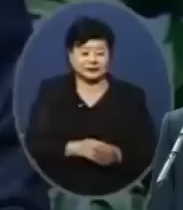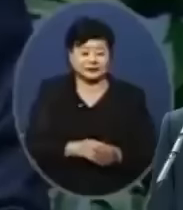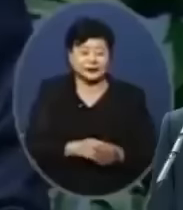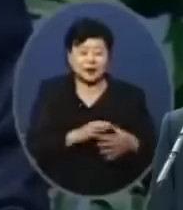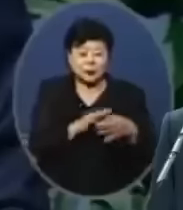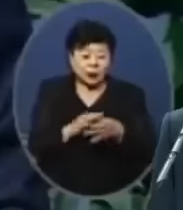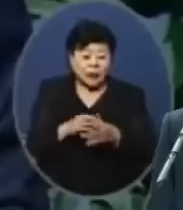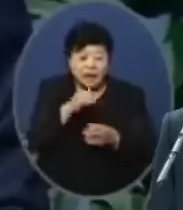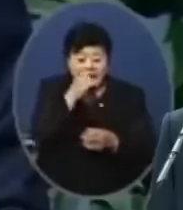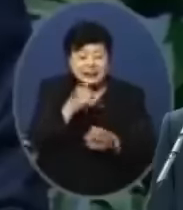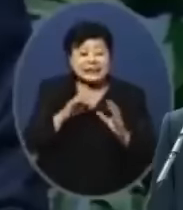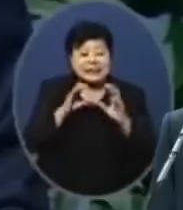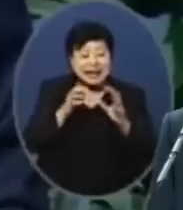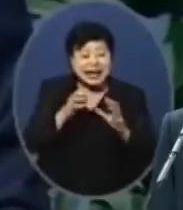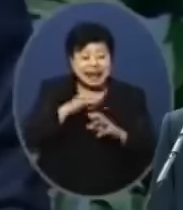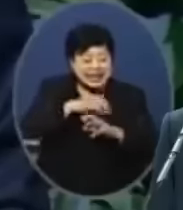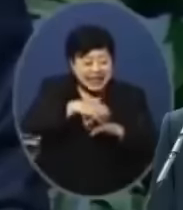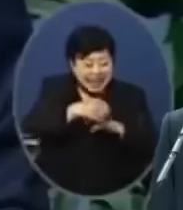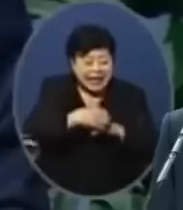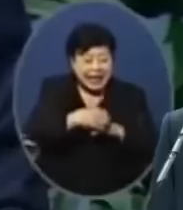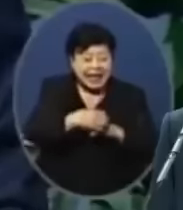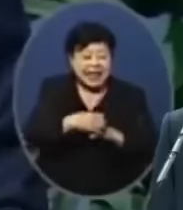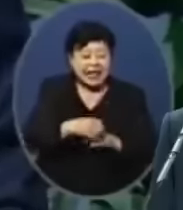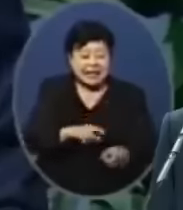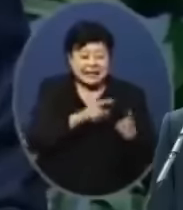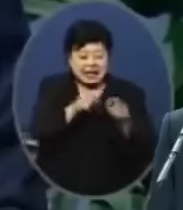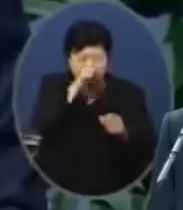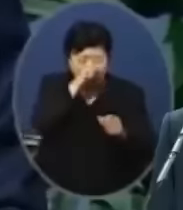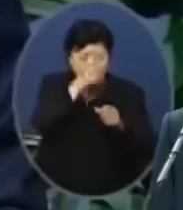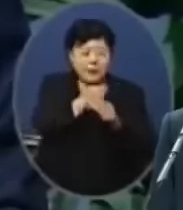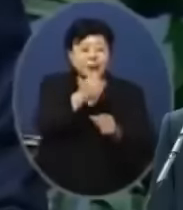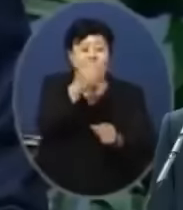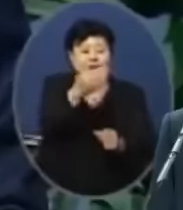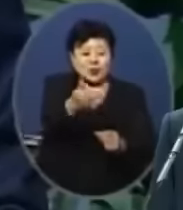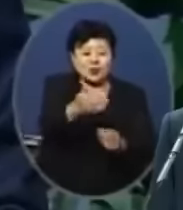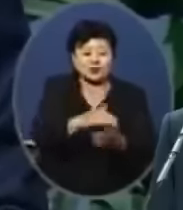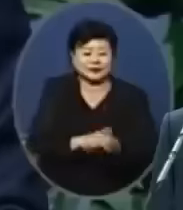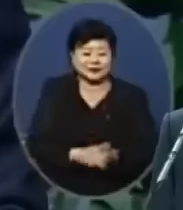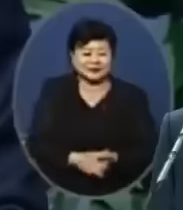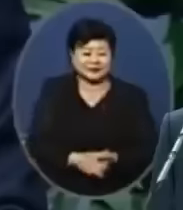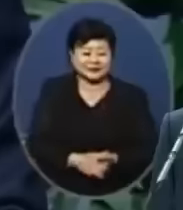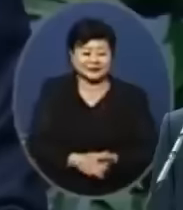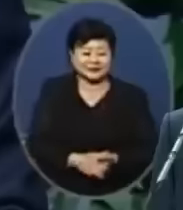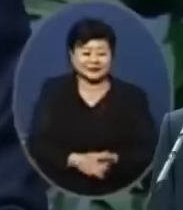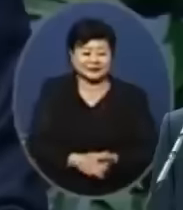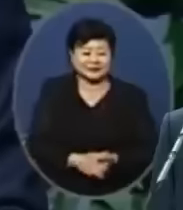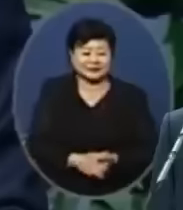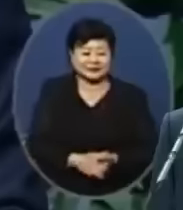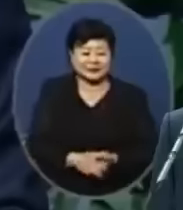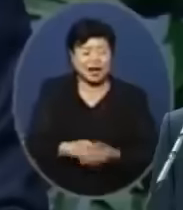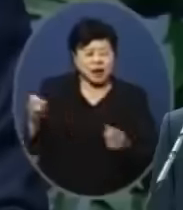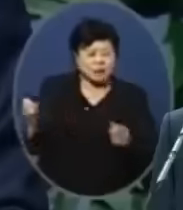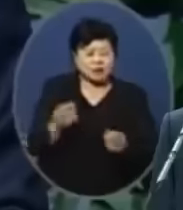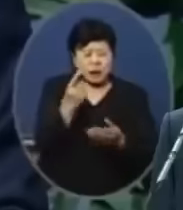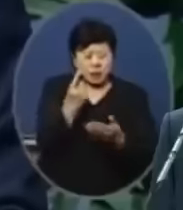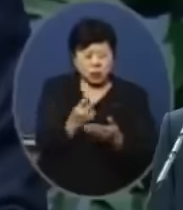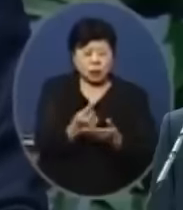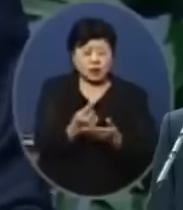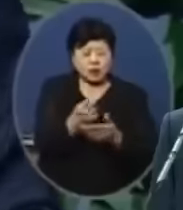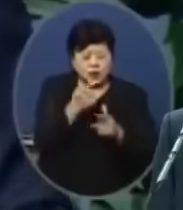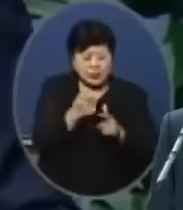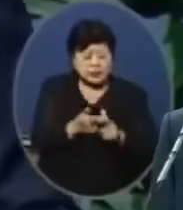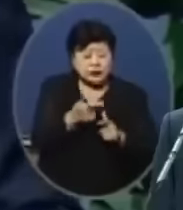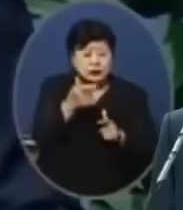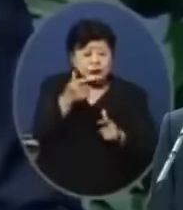속한 나라를, 세계를 살기 좋게 만들어주는 것입니다. 이 풍랑이 닥쳐온 곳에